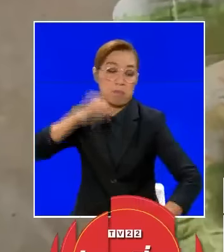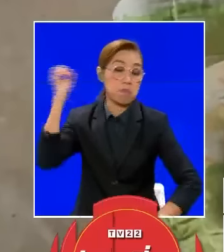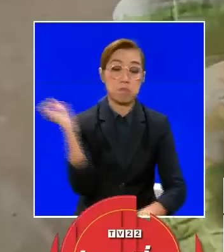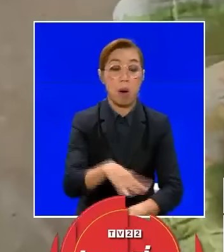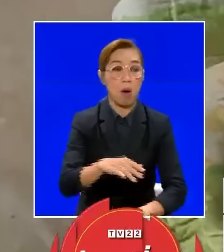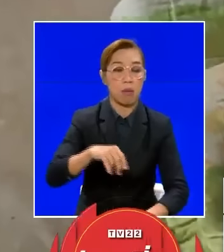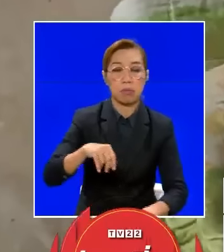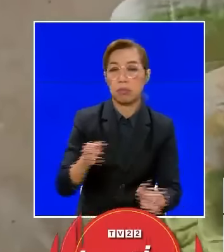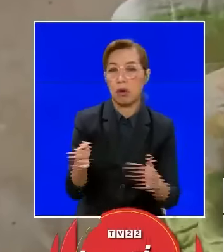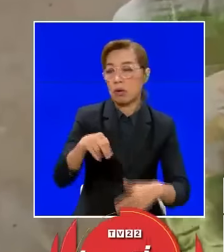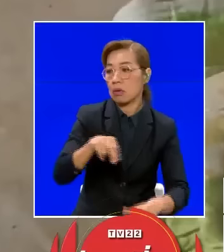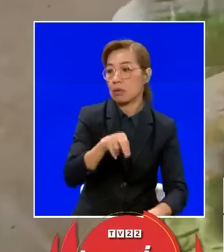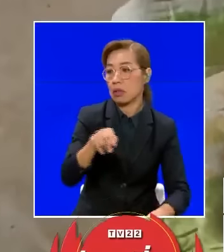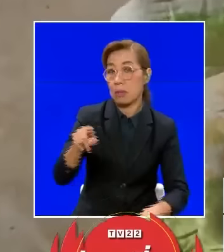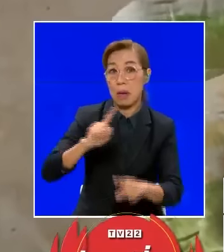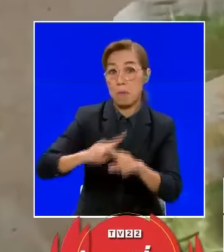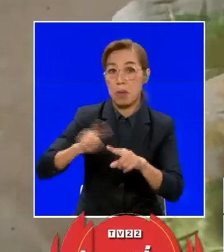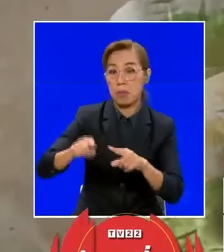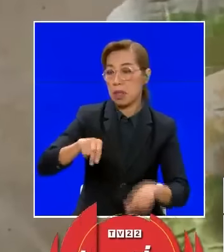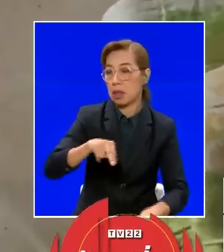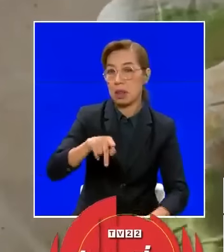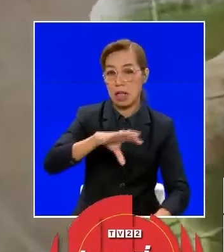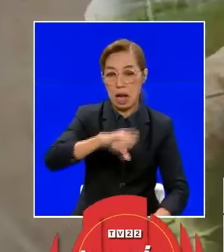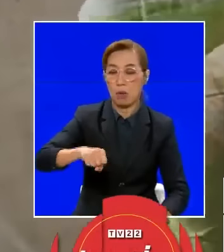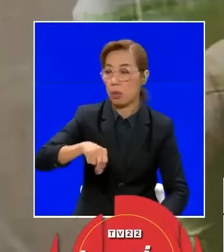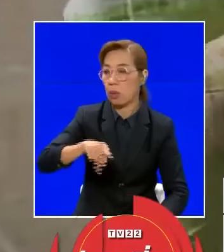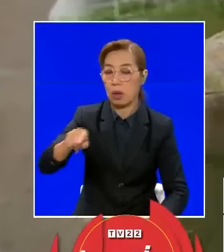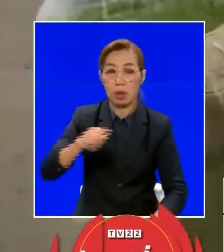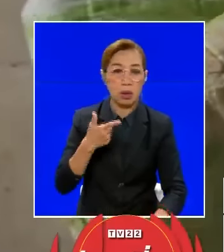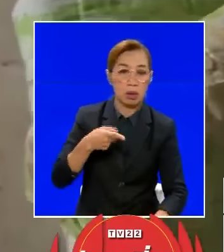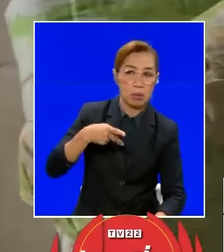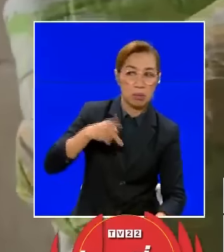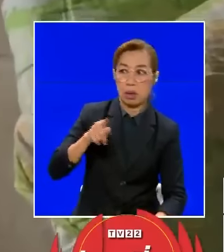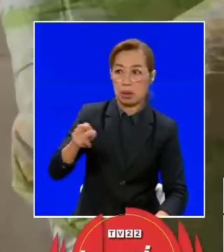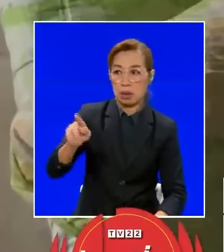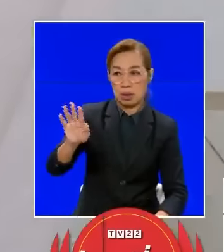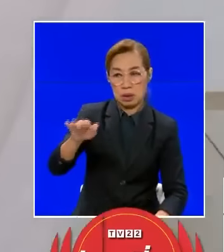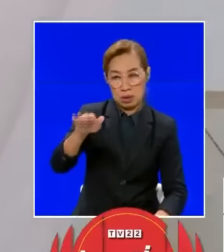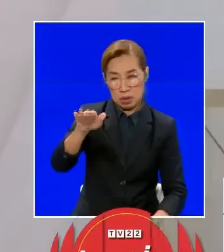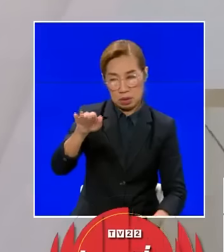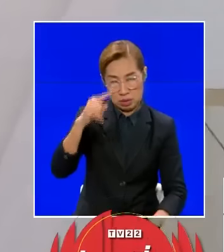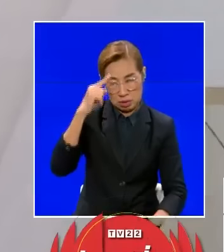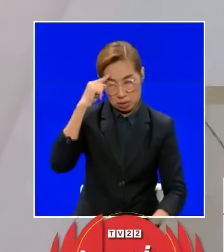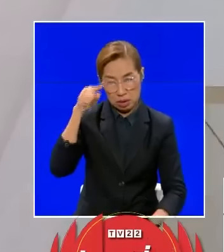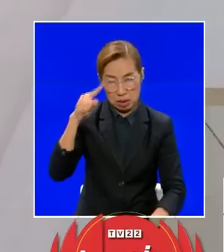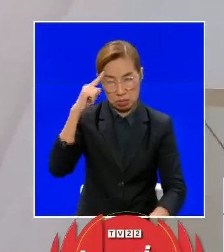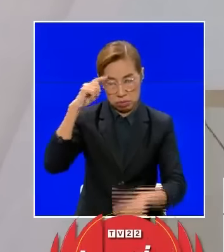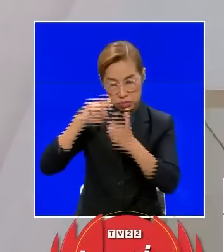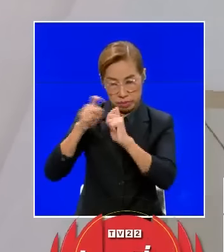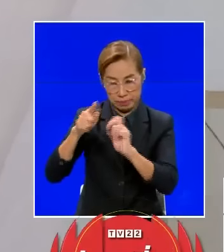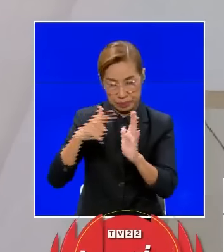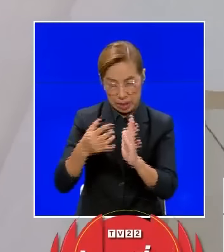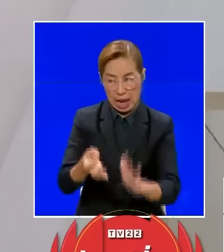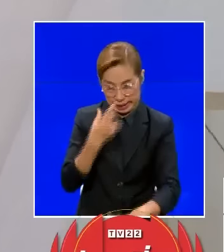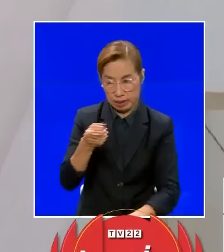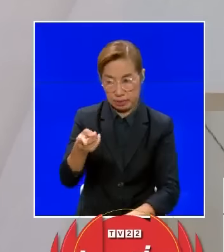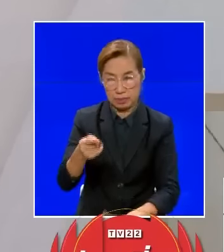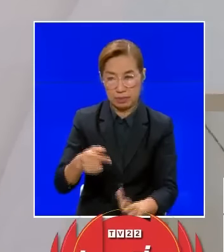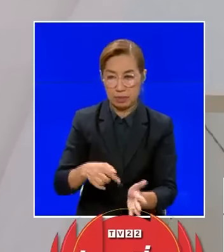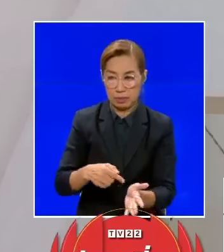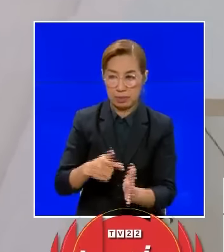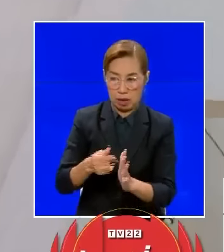เดินออกไปพร้อมกับมีดป้าก็บอกว่าไบอาการไบนักจะหนักขึ้นทุกวันแล้วนะก็เลยเอายามาให้แต่ว่า